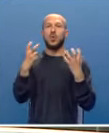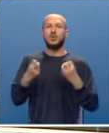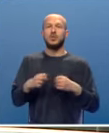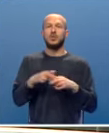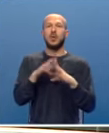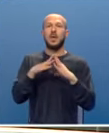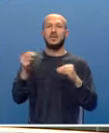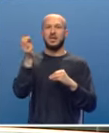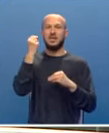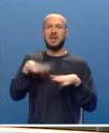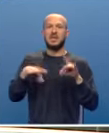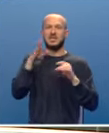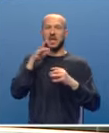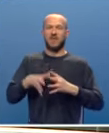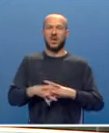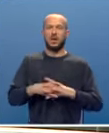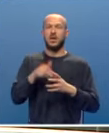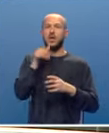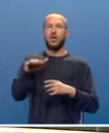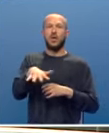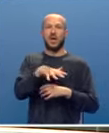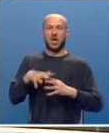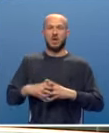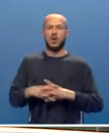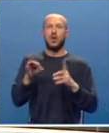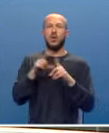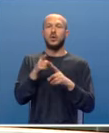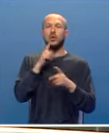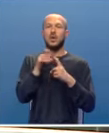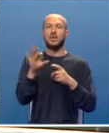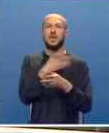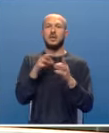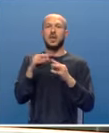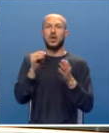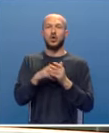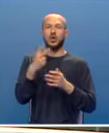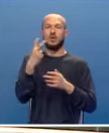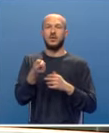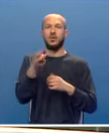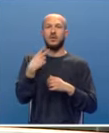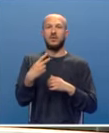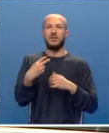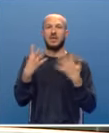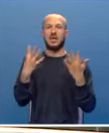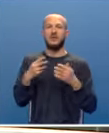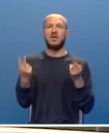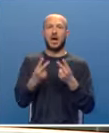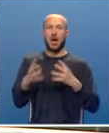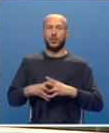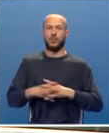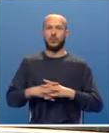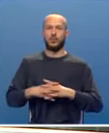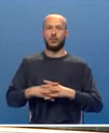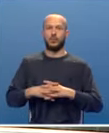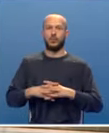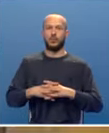800 nestalih Srba iz Sarajeva i ove regije, od kojih se za još 229 traga.